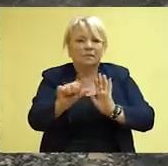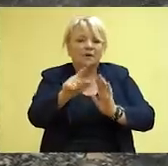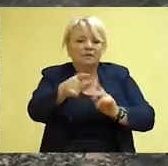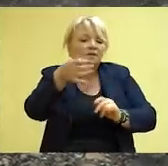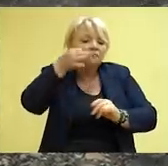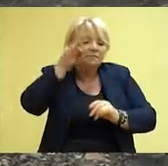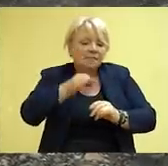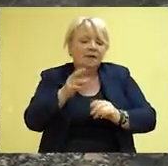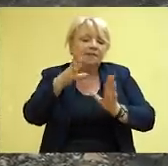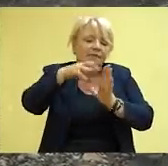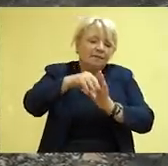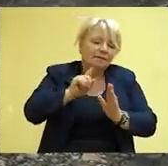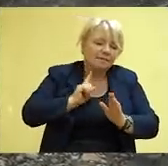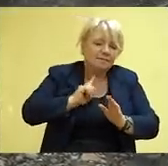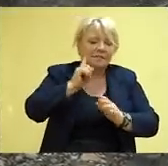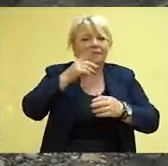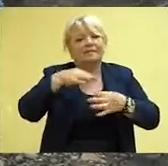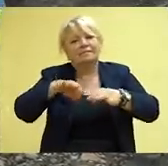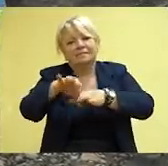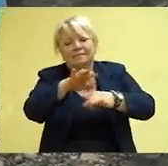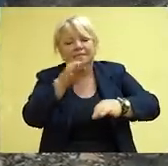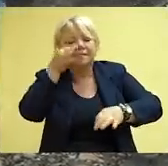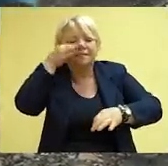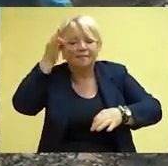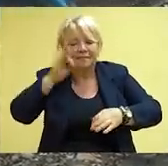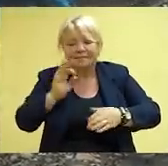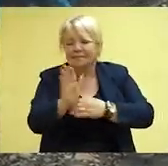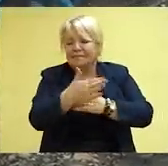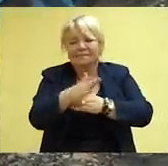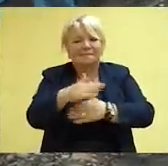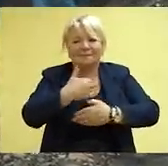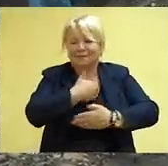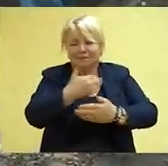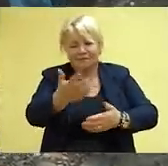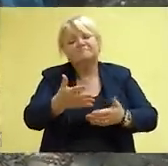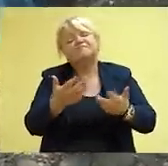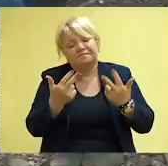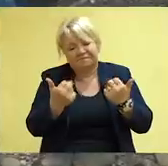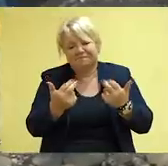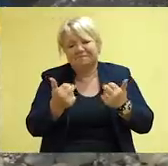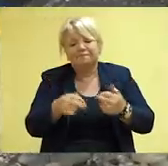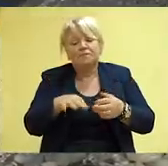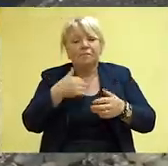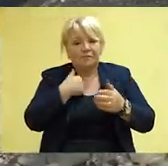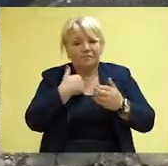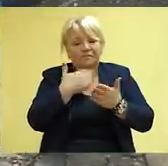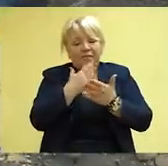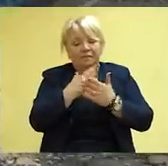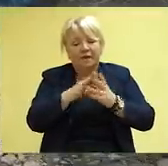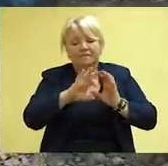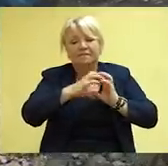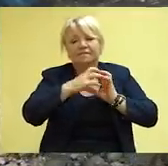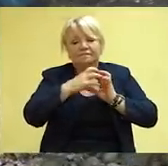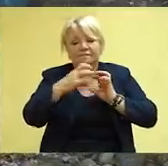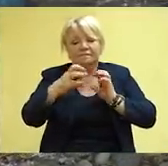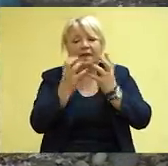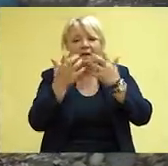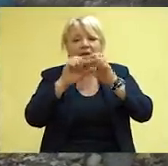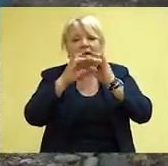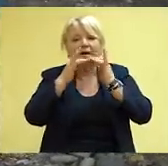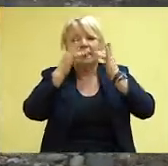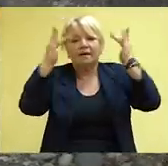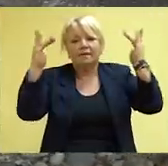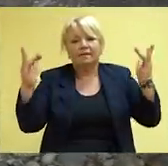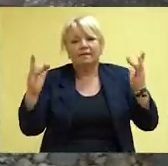დაჯექი იარა, იხიბლავე მიდი, ჩაულებრივი არ ჯიგულად. ხიდი რა გვიყენია? ხიდი ჩვენმა მეგობარმა ჯემომ